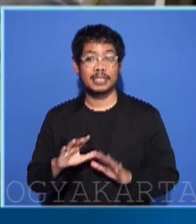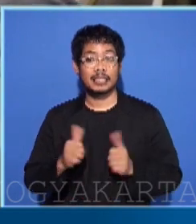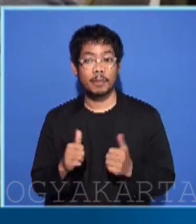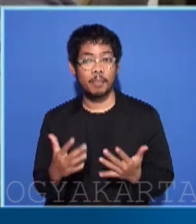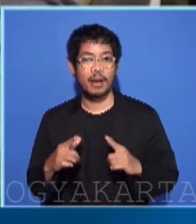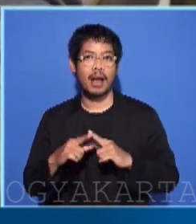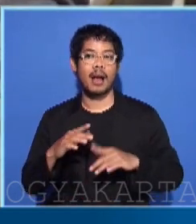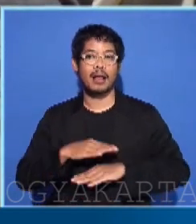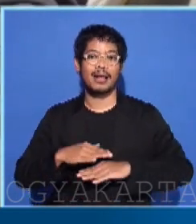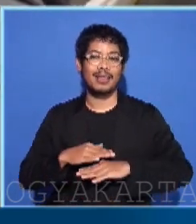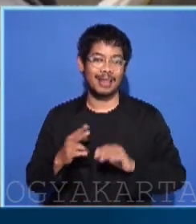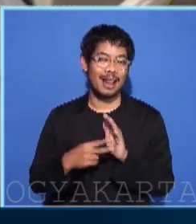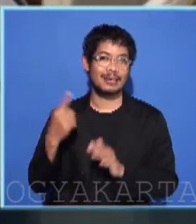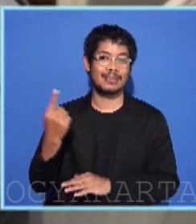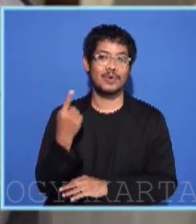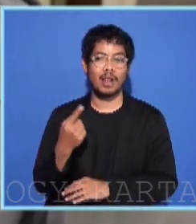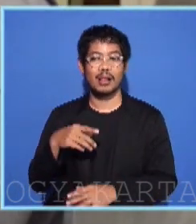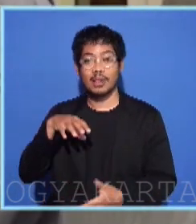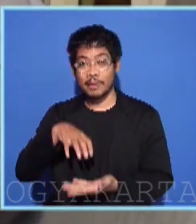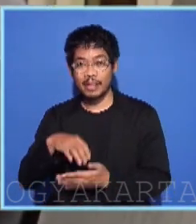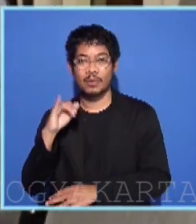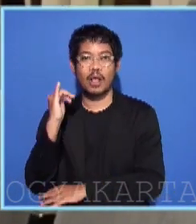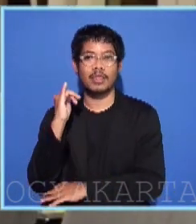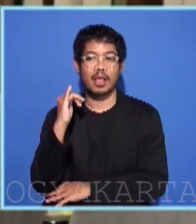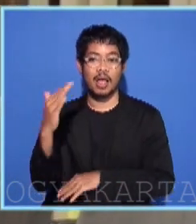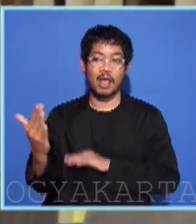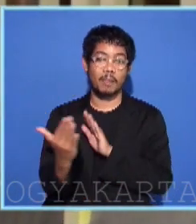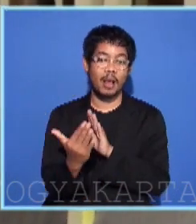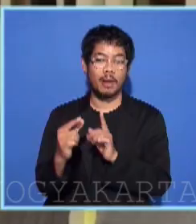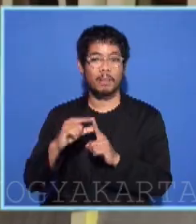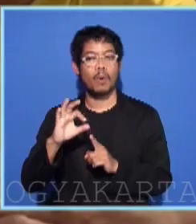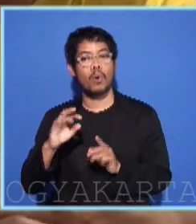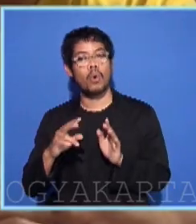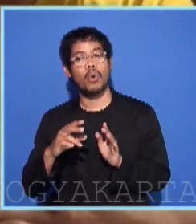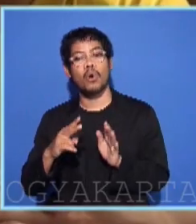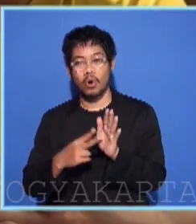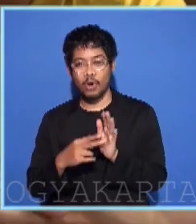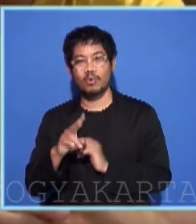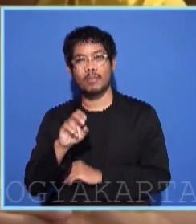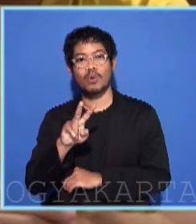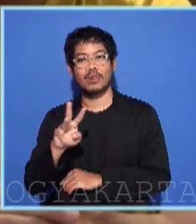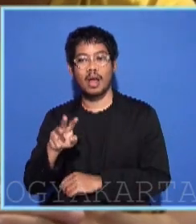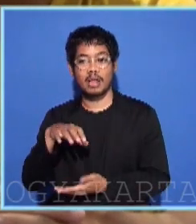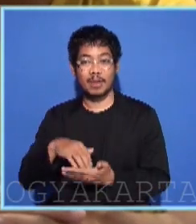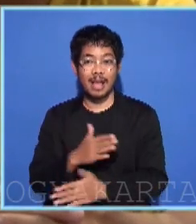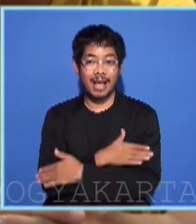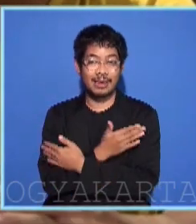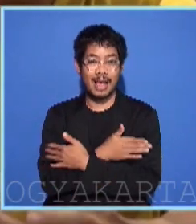nasional, termasuk Daerah Istimewa Yogyakarta menghadapi PON 2024 Aceh dan Sumatera